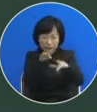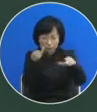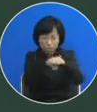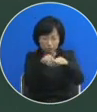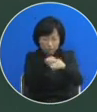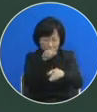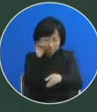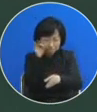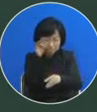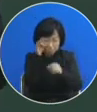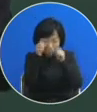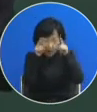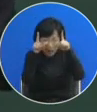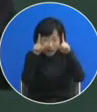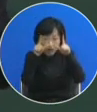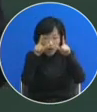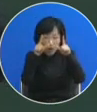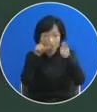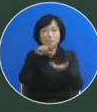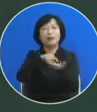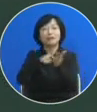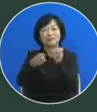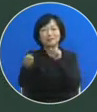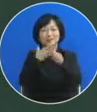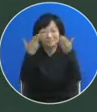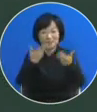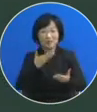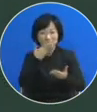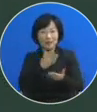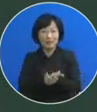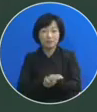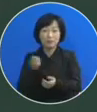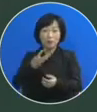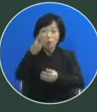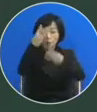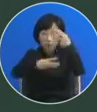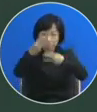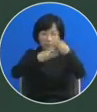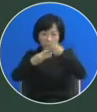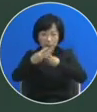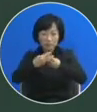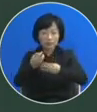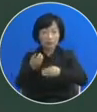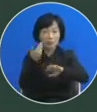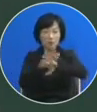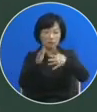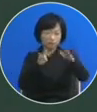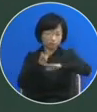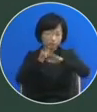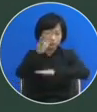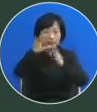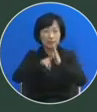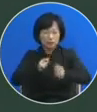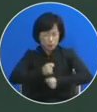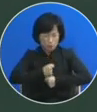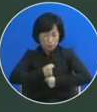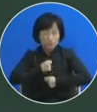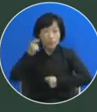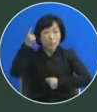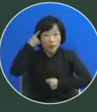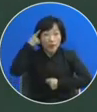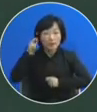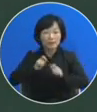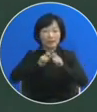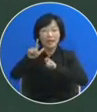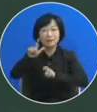as much as you uncover this, you'll receive answers. 특히 우리 렘넌트들은 외국 나갈 때 주의해야 됩니다. 거의 지금요, 뉴에이지 문화에 다 빠져 있습니다. And especially